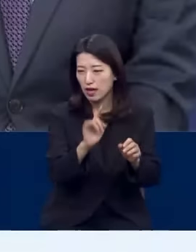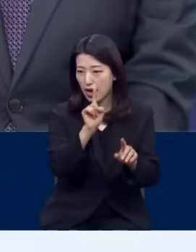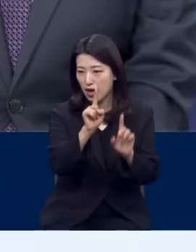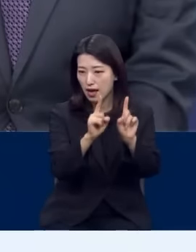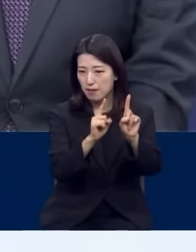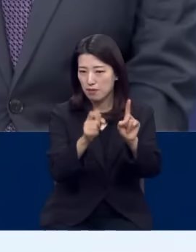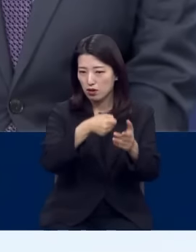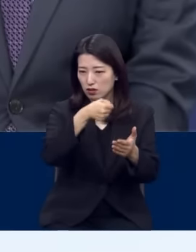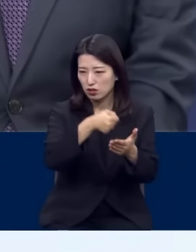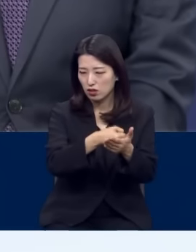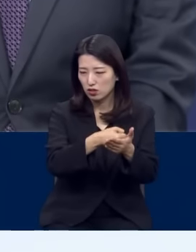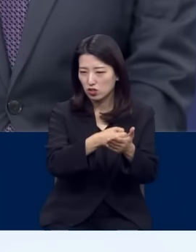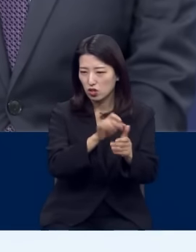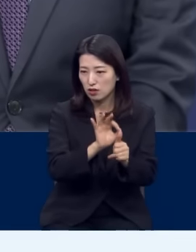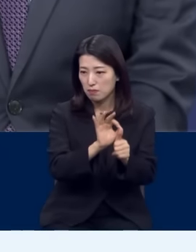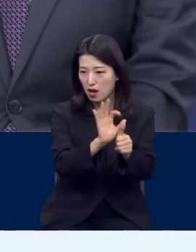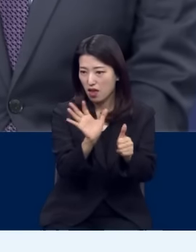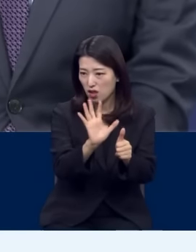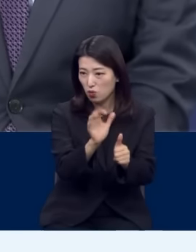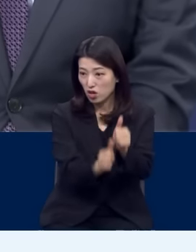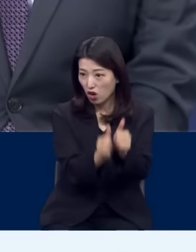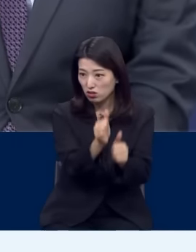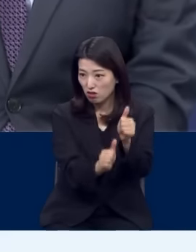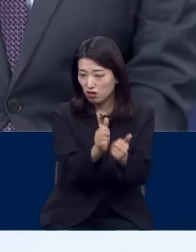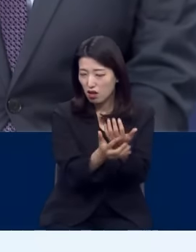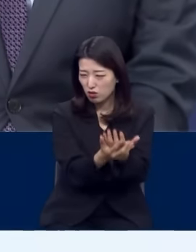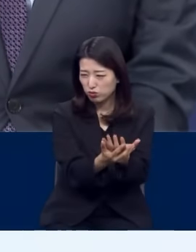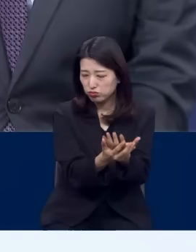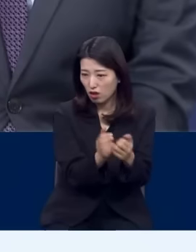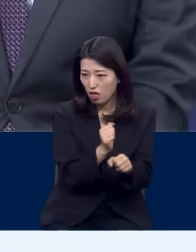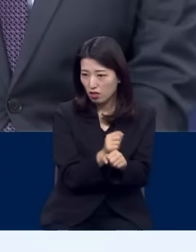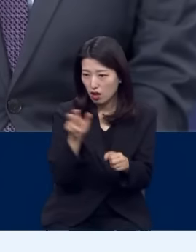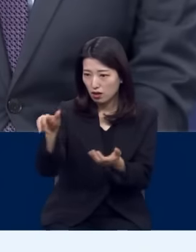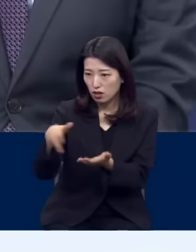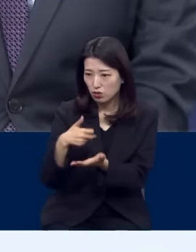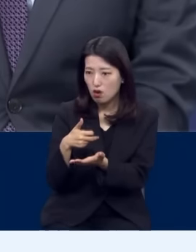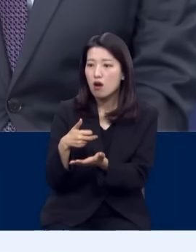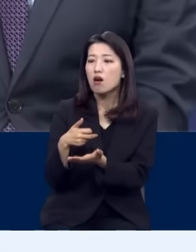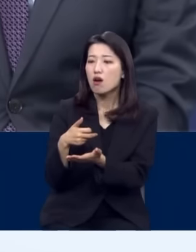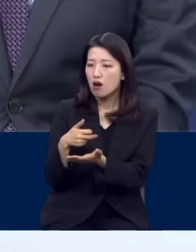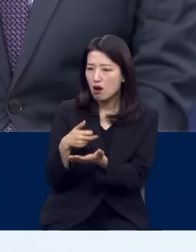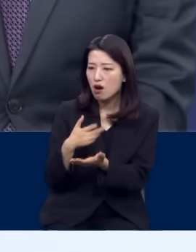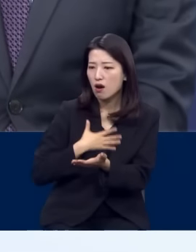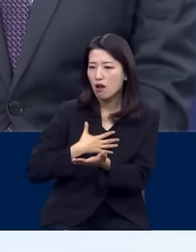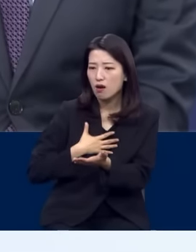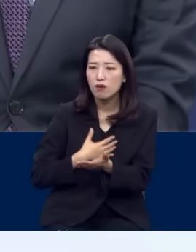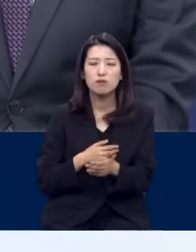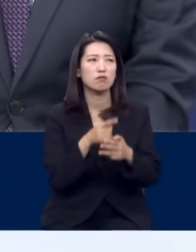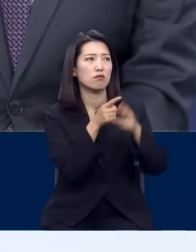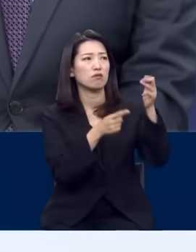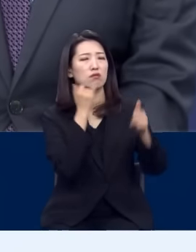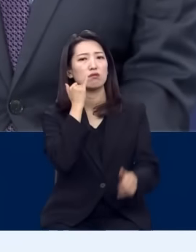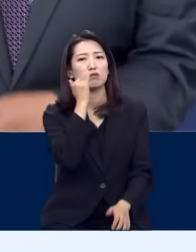의원을 전략공천이 경선 하라 그런다 그래서 대통령 취임 하루 전날 명태 씨가 대통령한테 전화해서